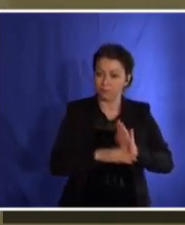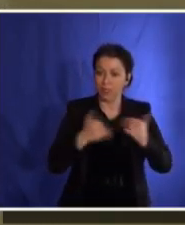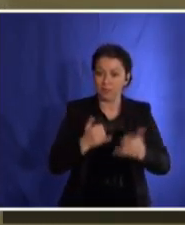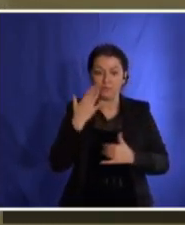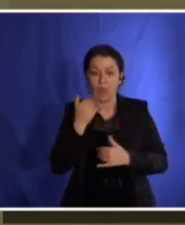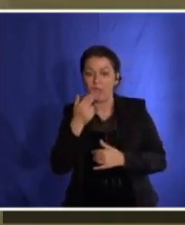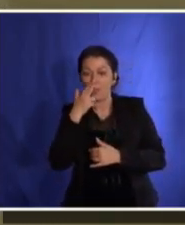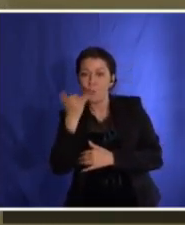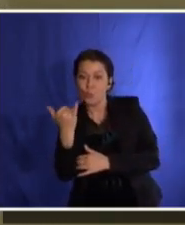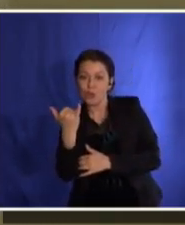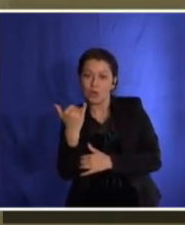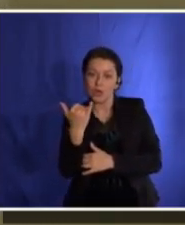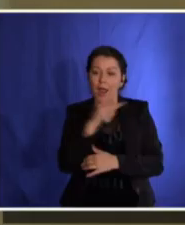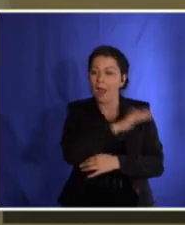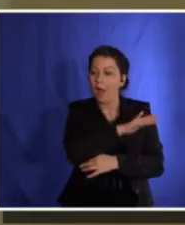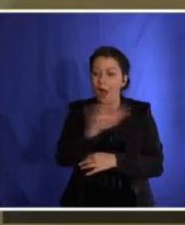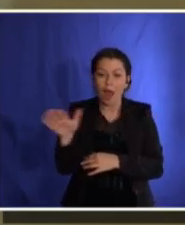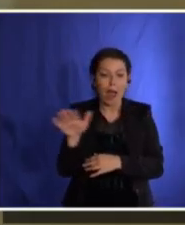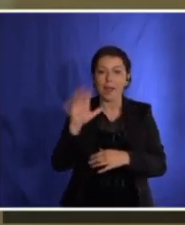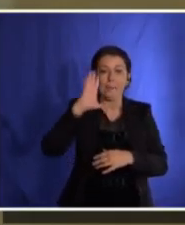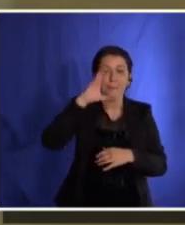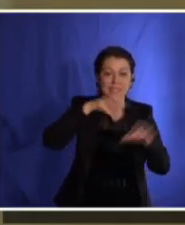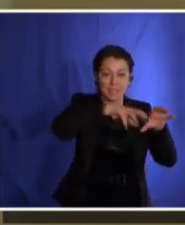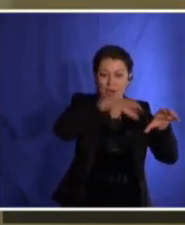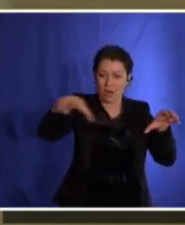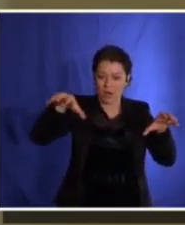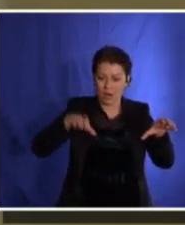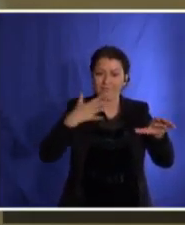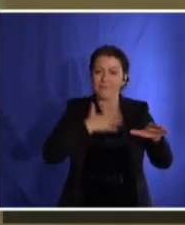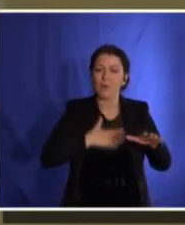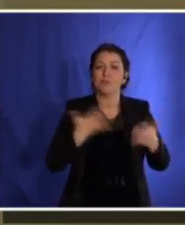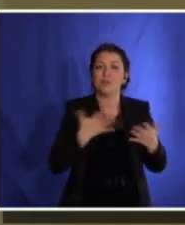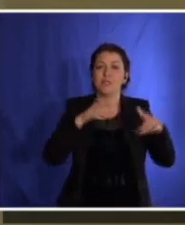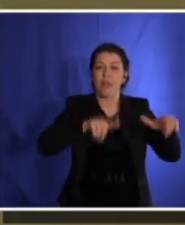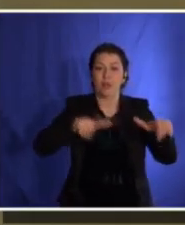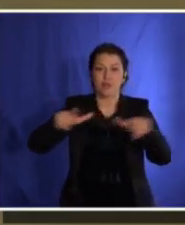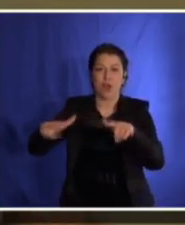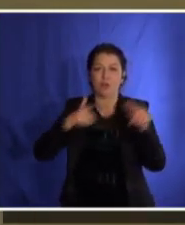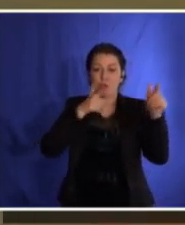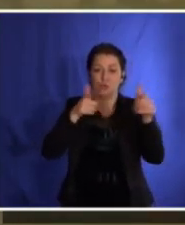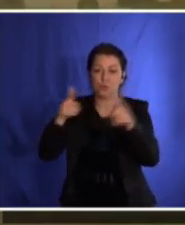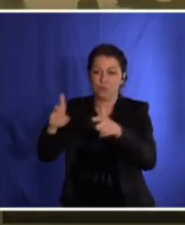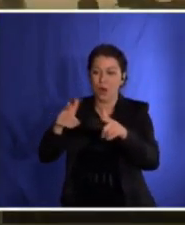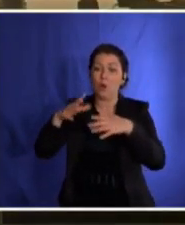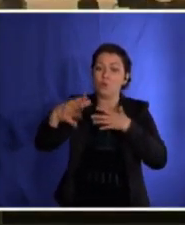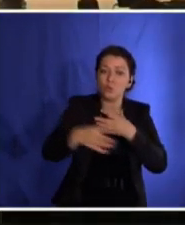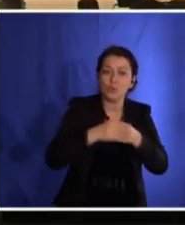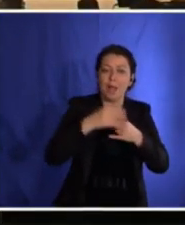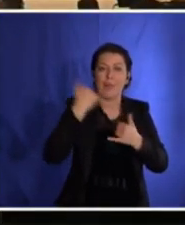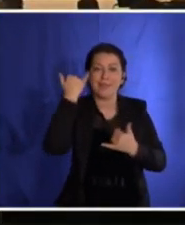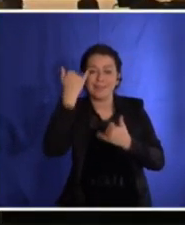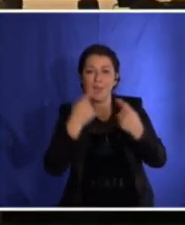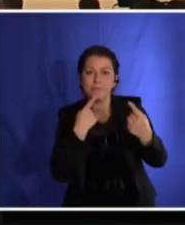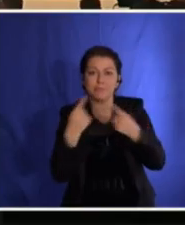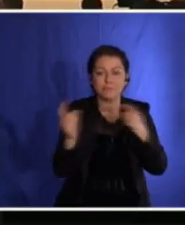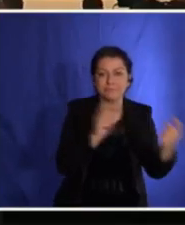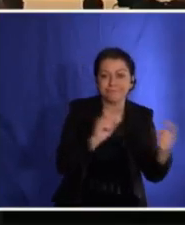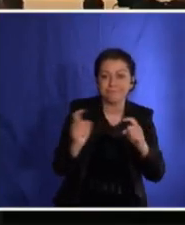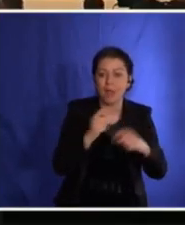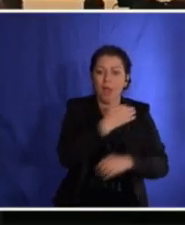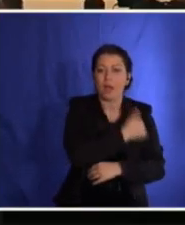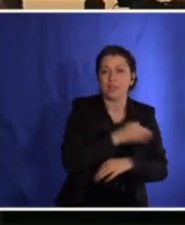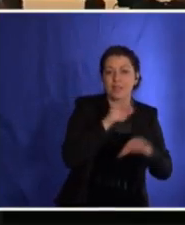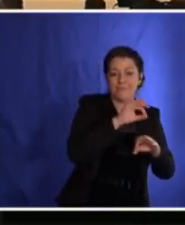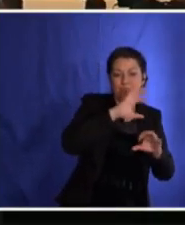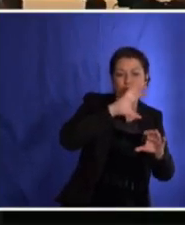20 Bezirken Bezirksveranstaltungen machen, wo wir gemeinsam mit euch diskutieren, die Ideen auf der einen Seite für den Bezirk, auf der anderen